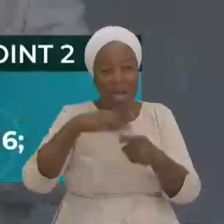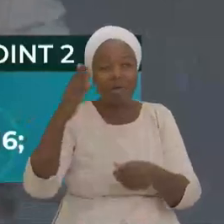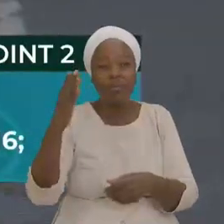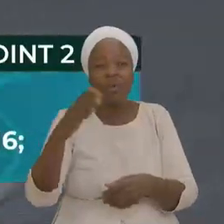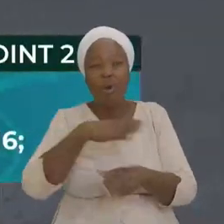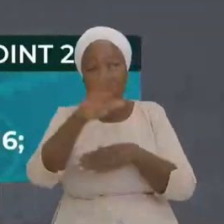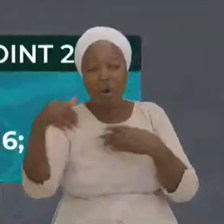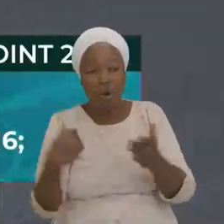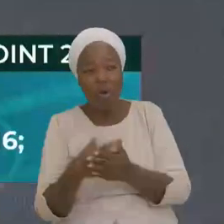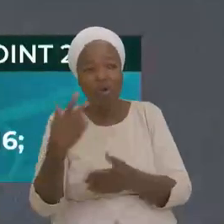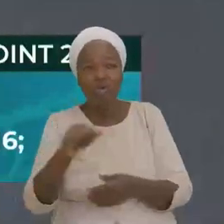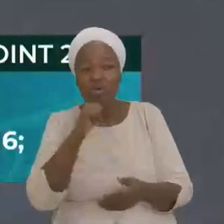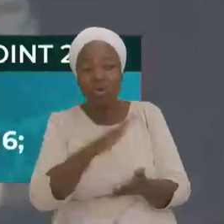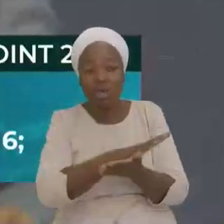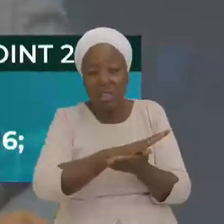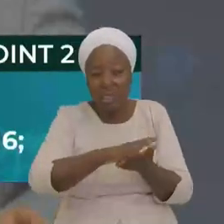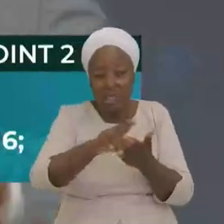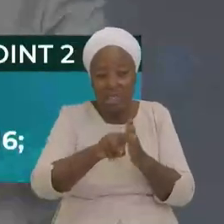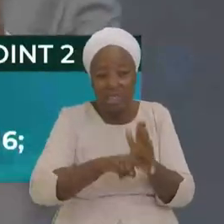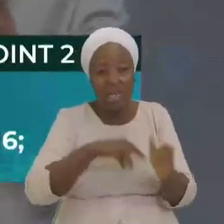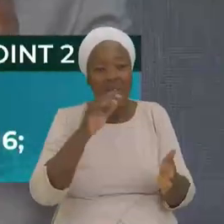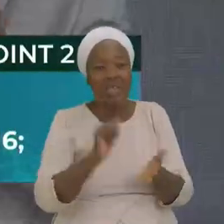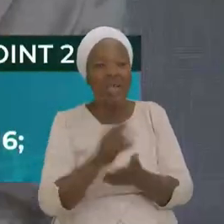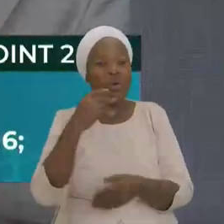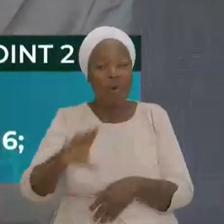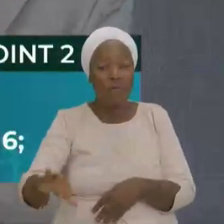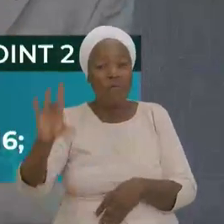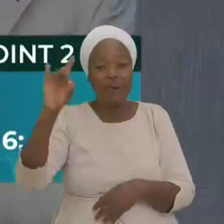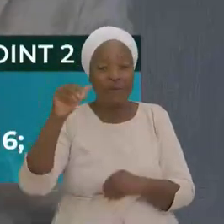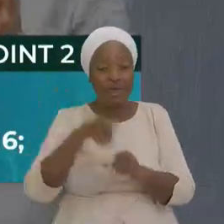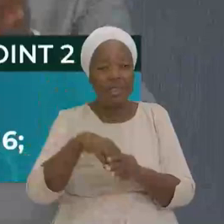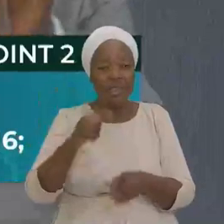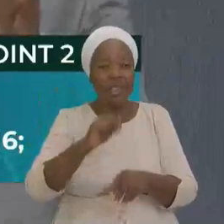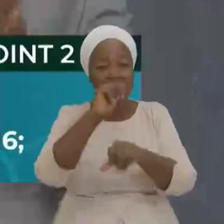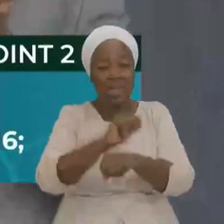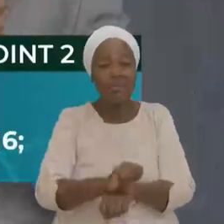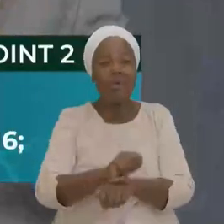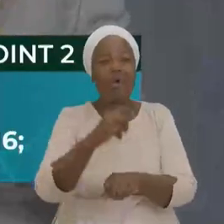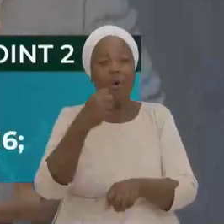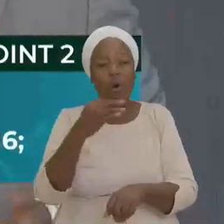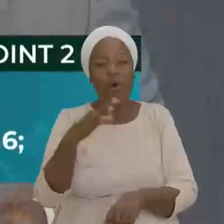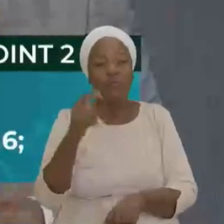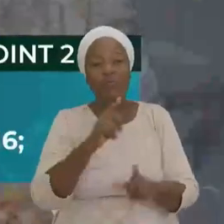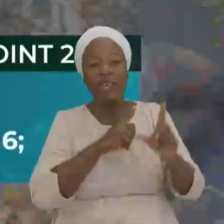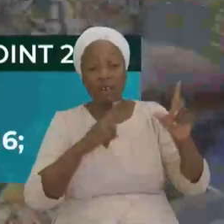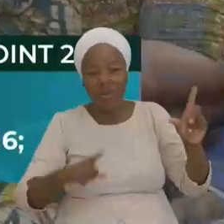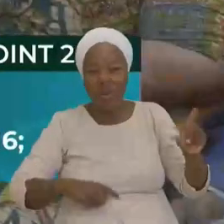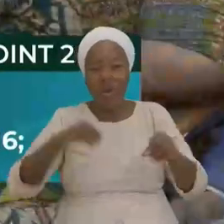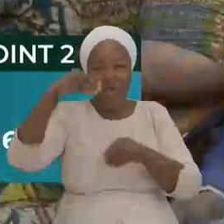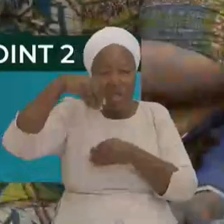Ils sortirent toutes les impuretés qu'ils trouvèrent dans le temple de